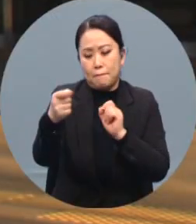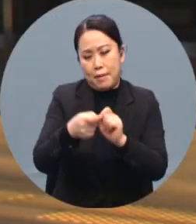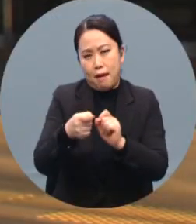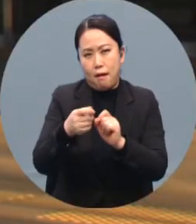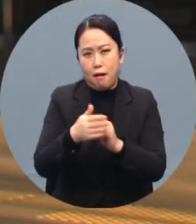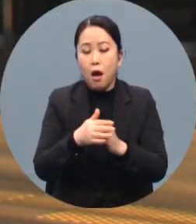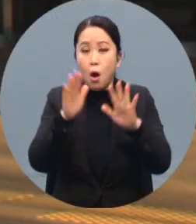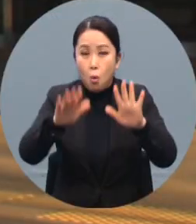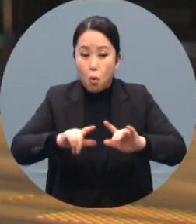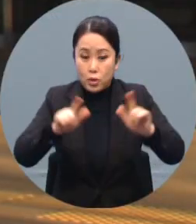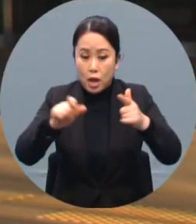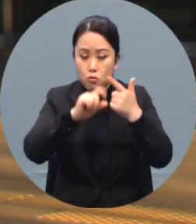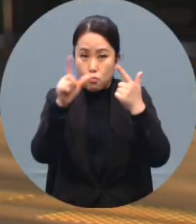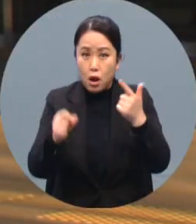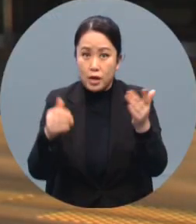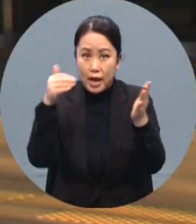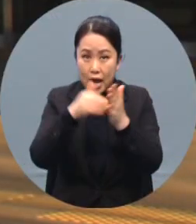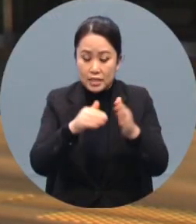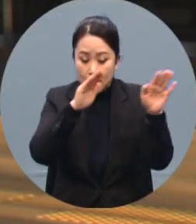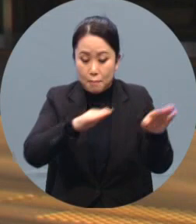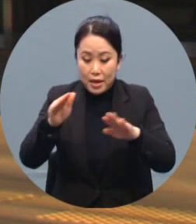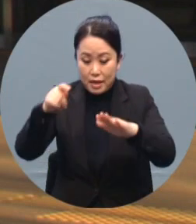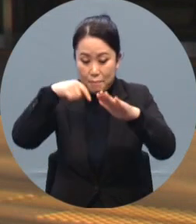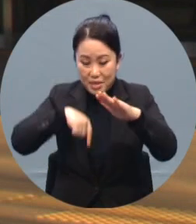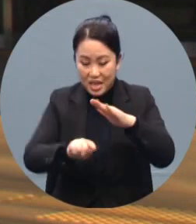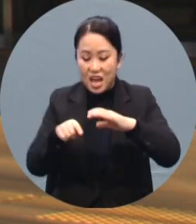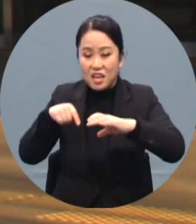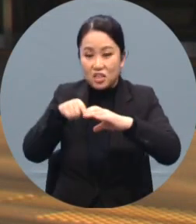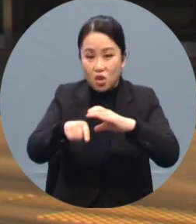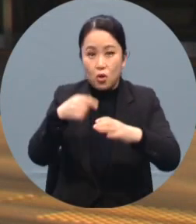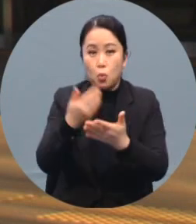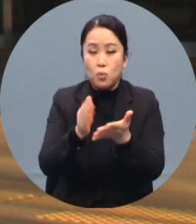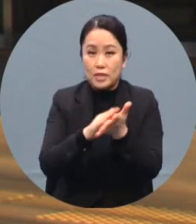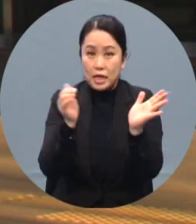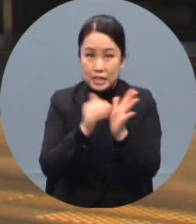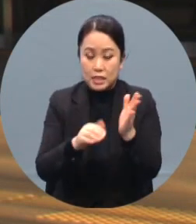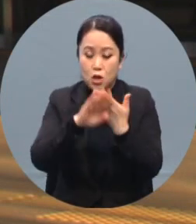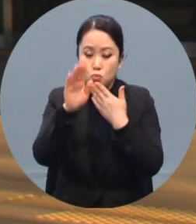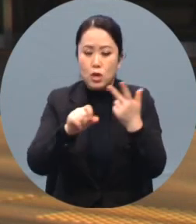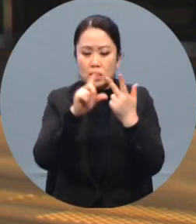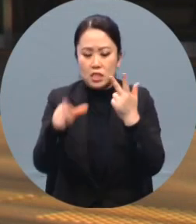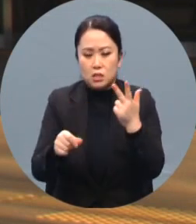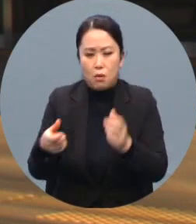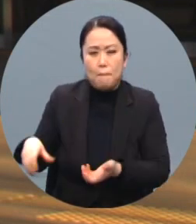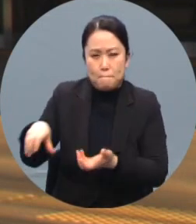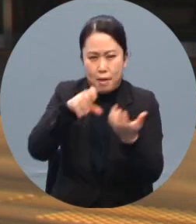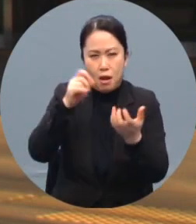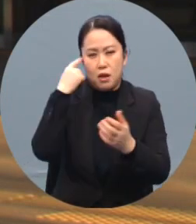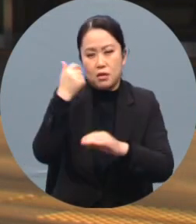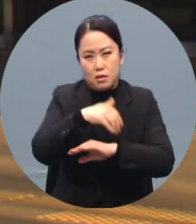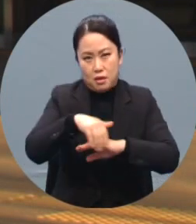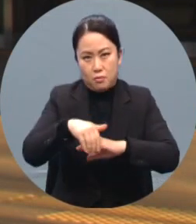6월까지 해저터널 공사를 마치고 이르면 7월부터 오염수를 방류할 예정입니다. MBC 뉴스 김민아입니다.